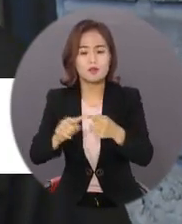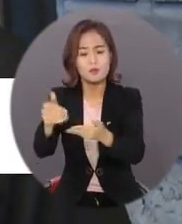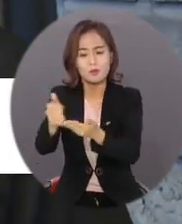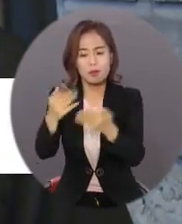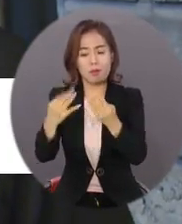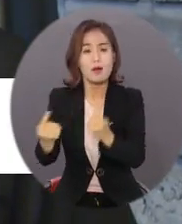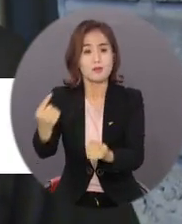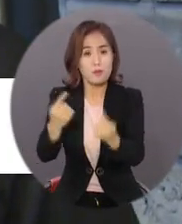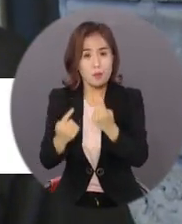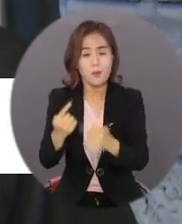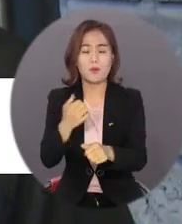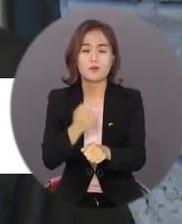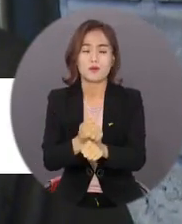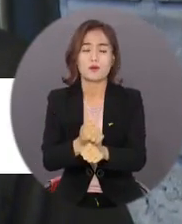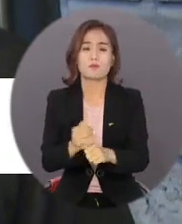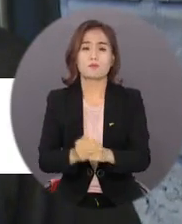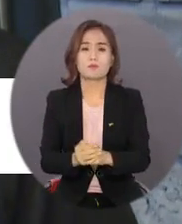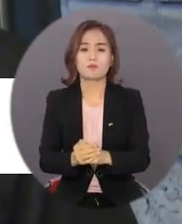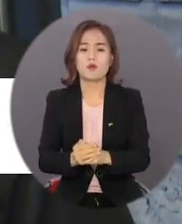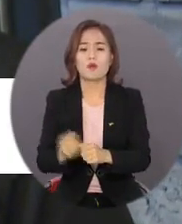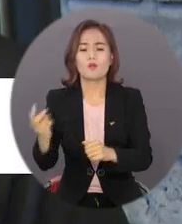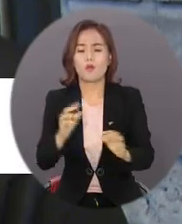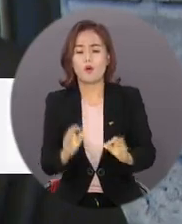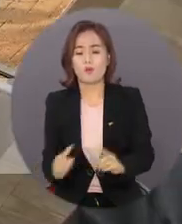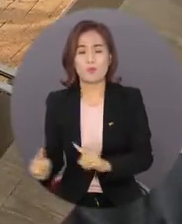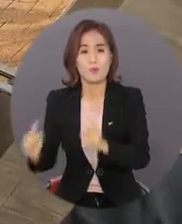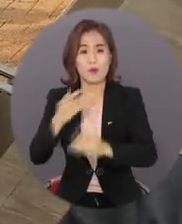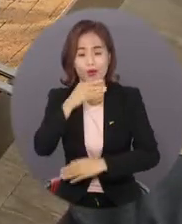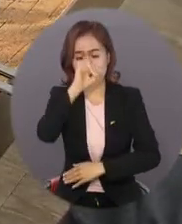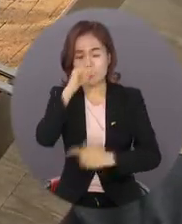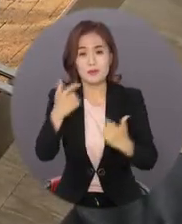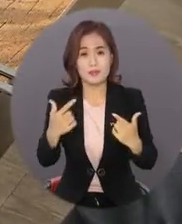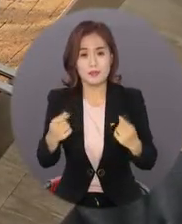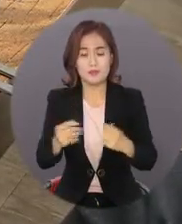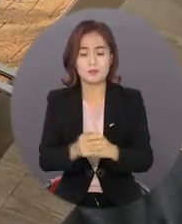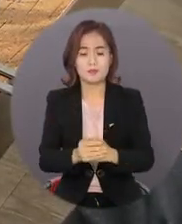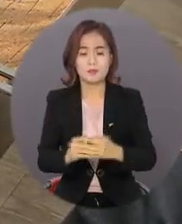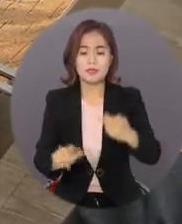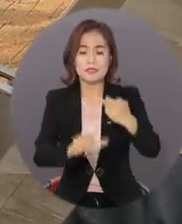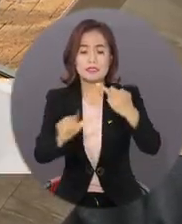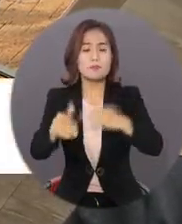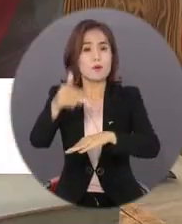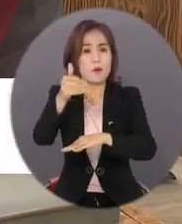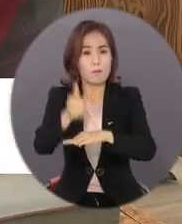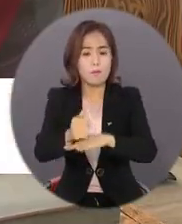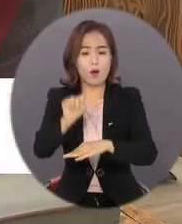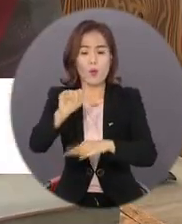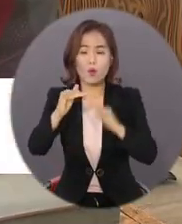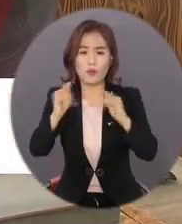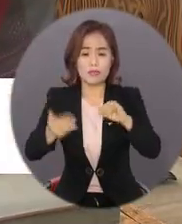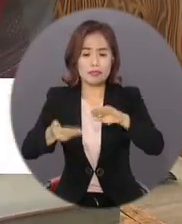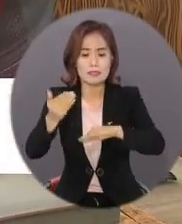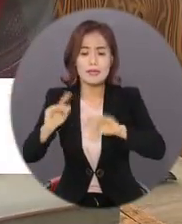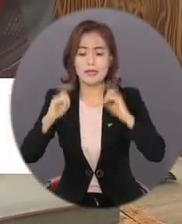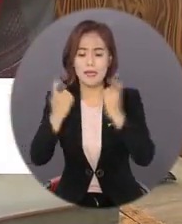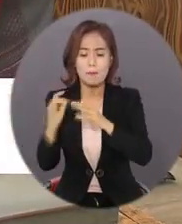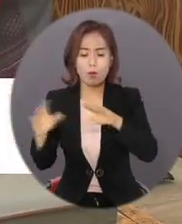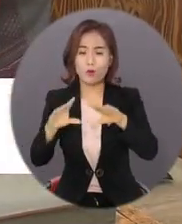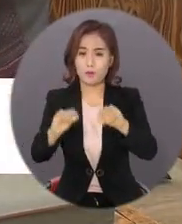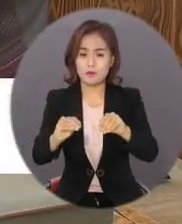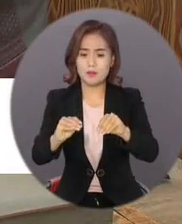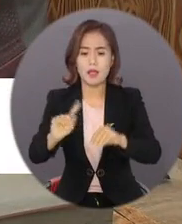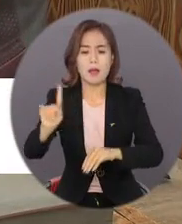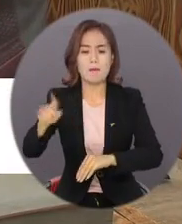손님들도 많이 오고 해서 좀 상권이 좀 살아났으면. 지난해 12월 말 5인 이상 사적 모임 금지 명령이 내려진